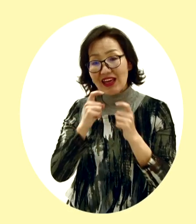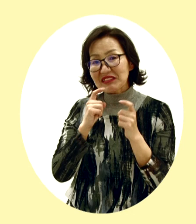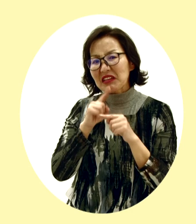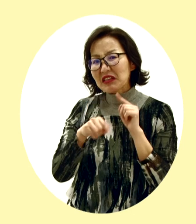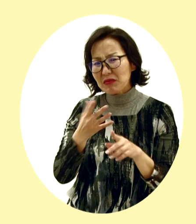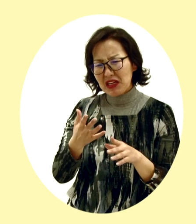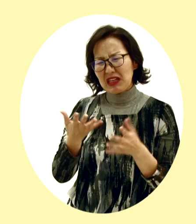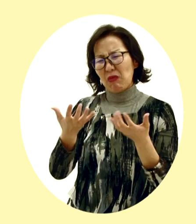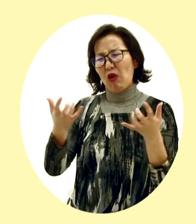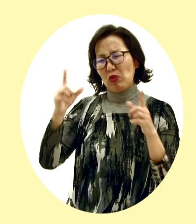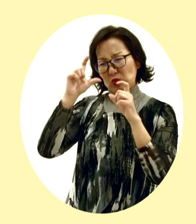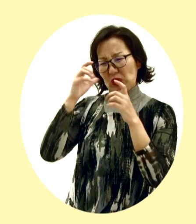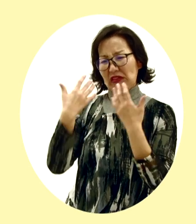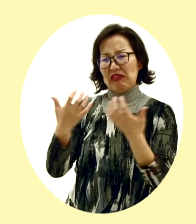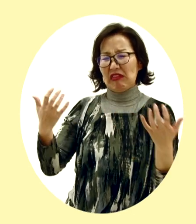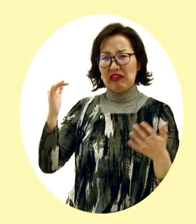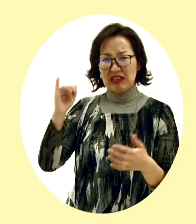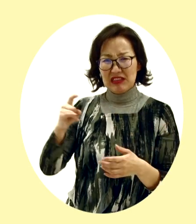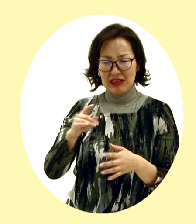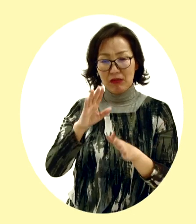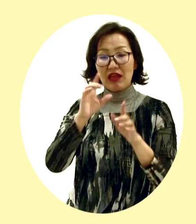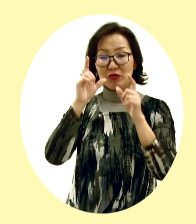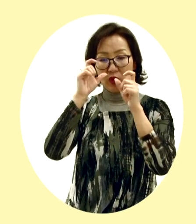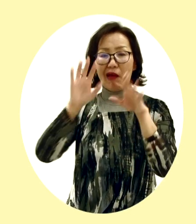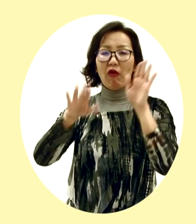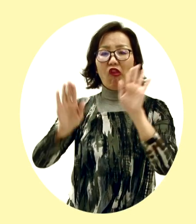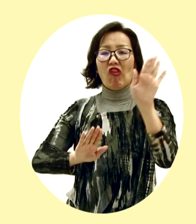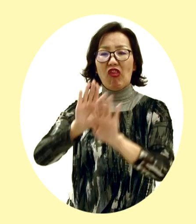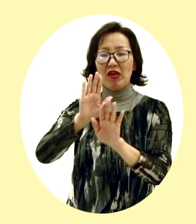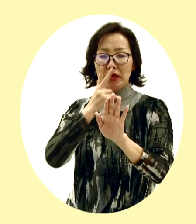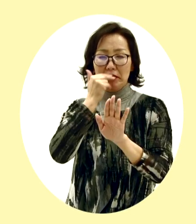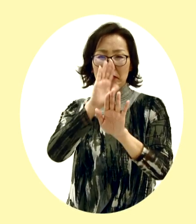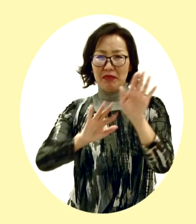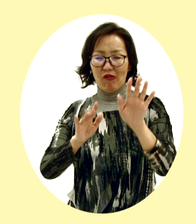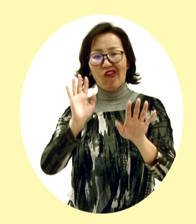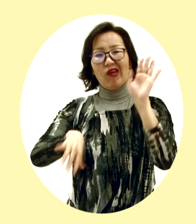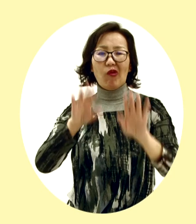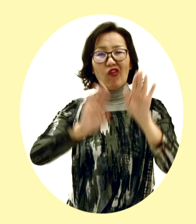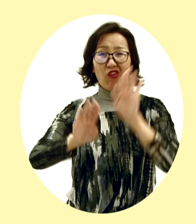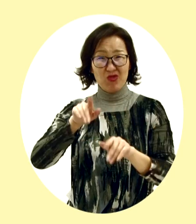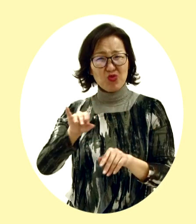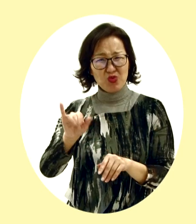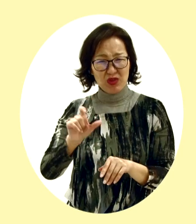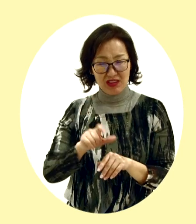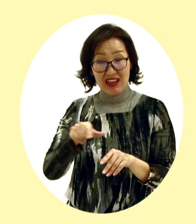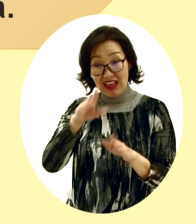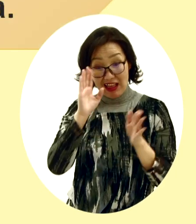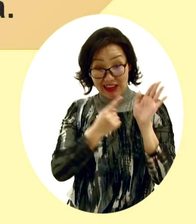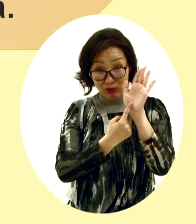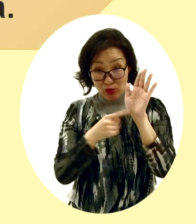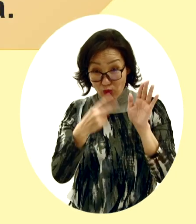уншъя. Ямар олон зурагтай юм бэ? Ямар ч эмх цэгцгүй юм аа. Өөрөөр хэлбэл найзуудтайгаа үзүүлж байгаа